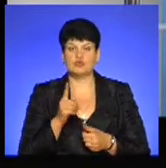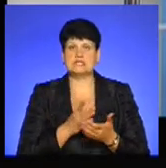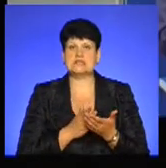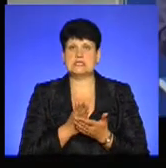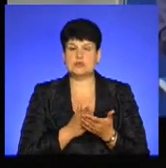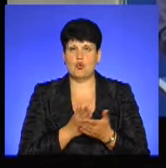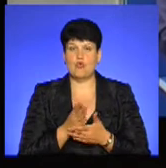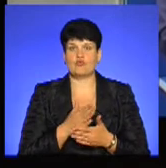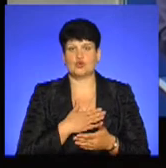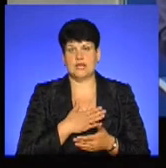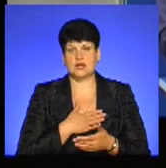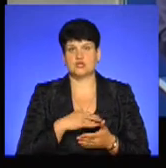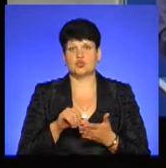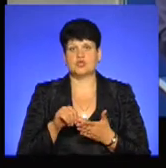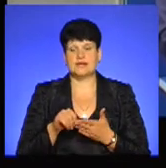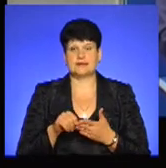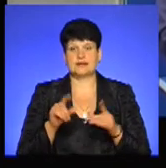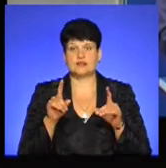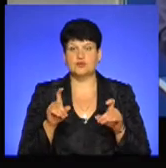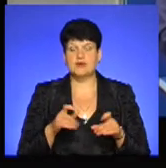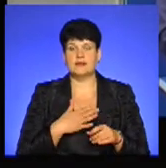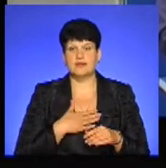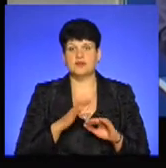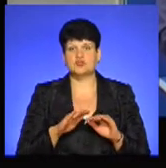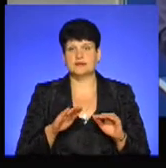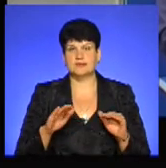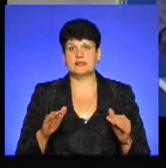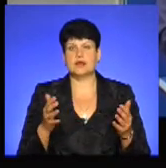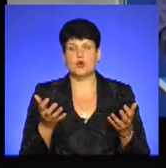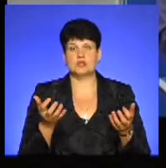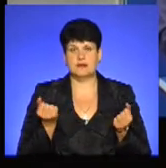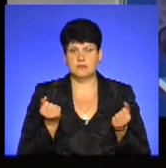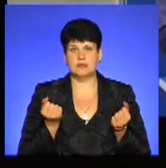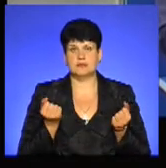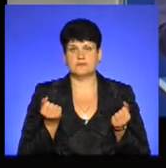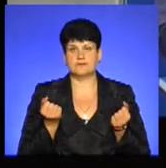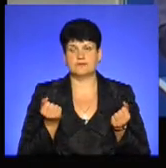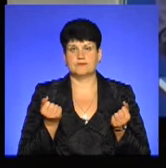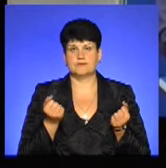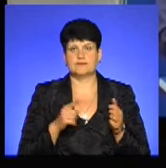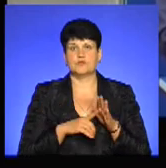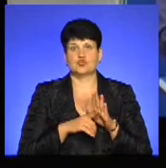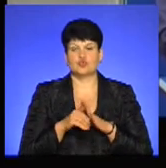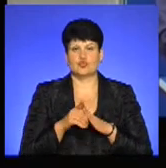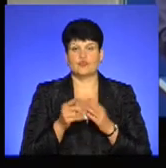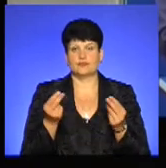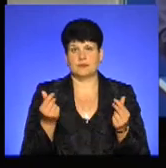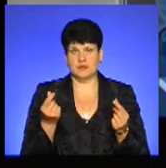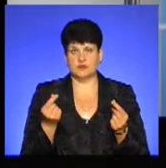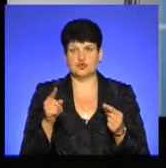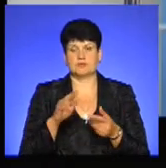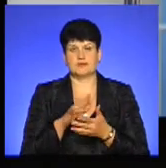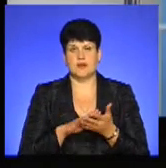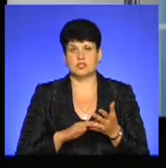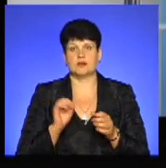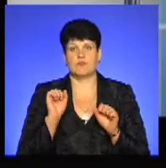наші учасники тестування, наші діти, отримати стартовий капітал для того, щоб далі можна